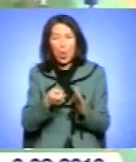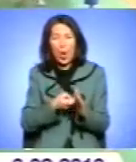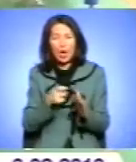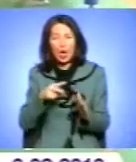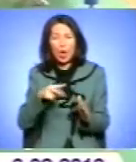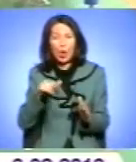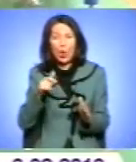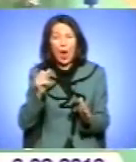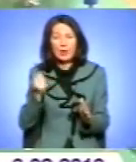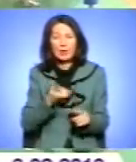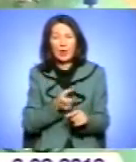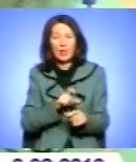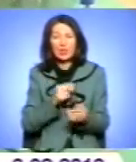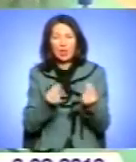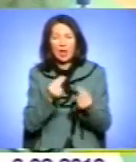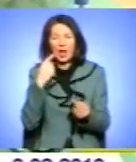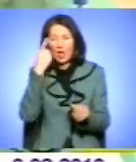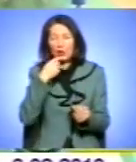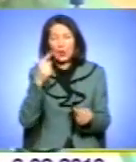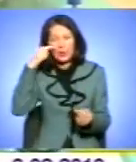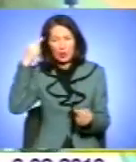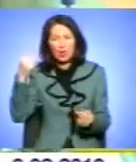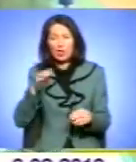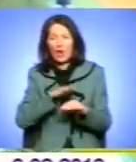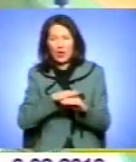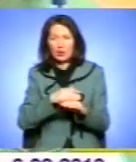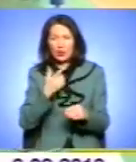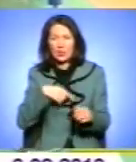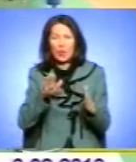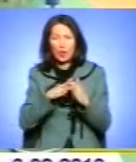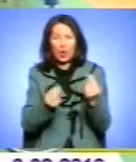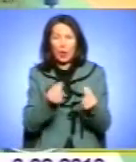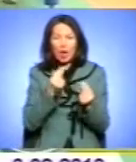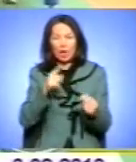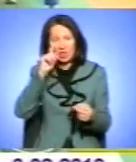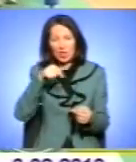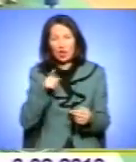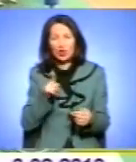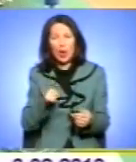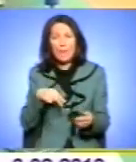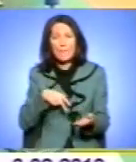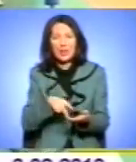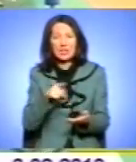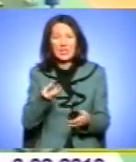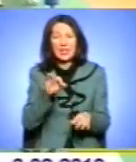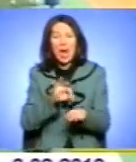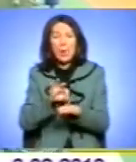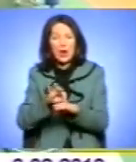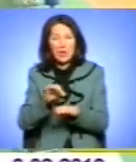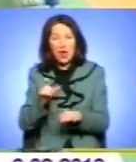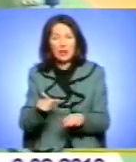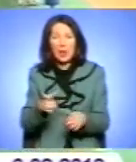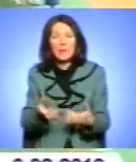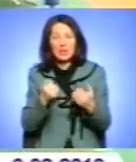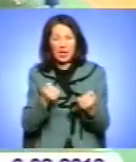роль психологічний фактор. Все ж таки в себе вдома грають, вони знають, що прийшли за них уболівати і